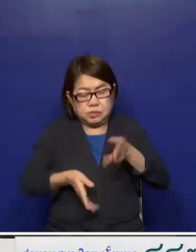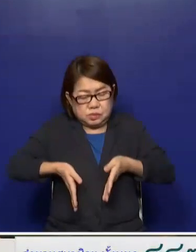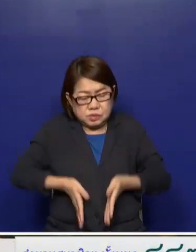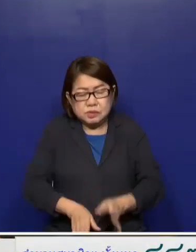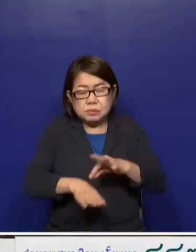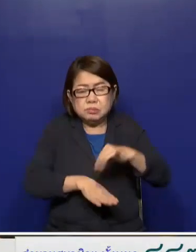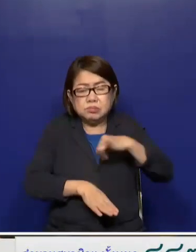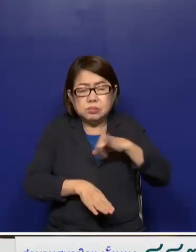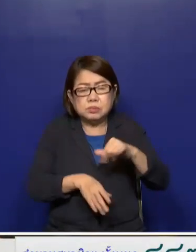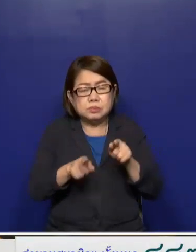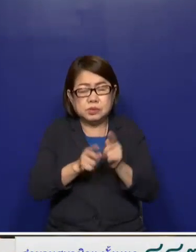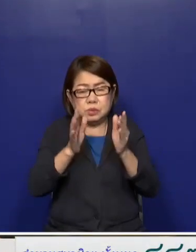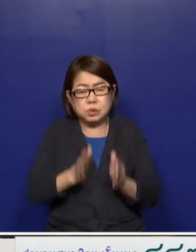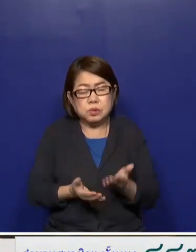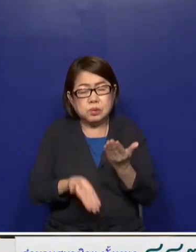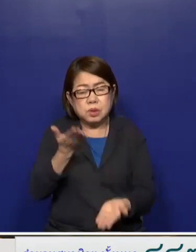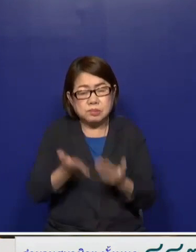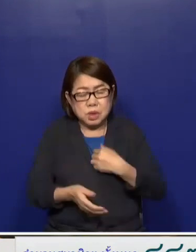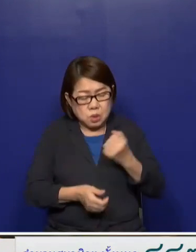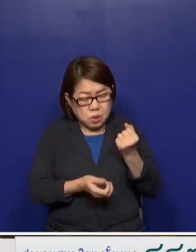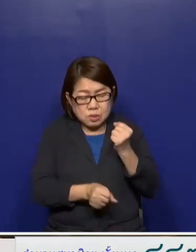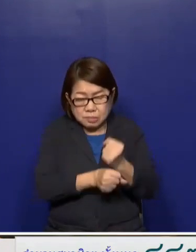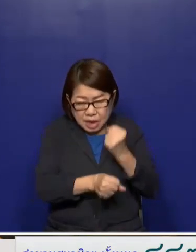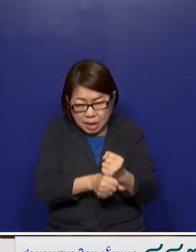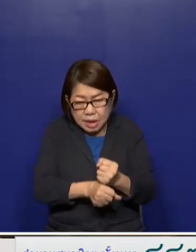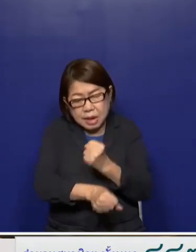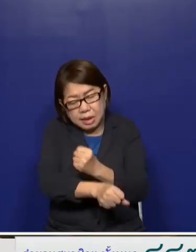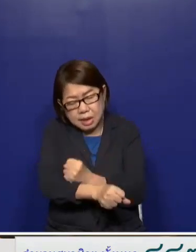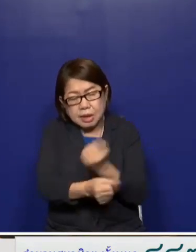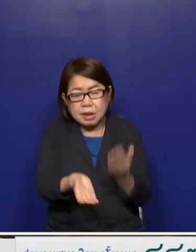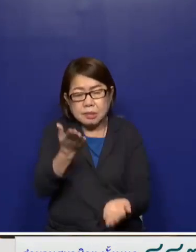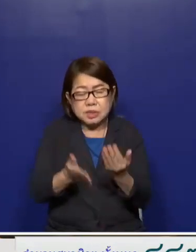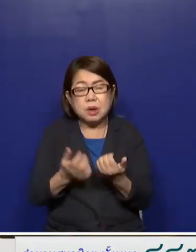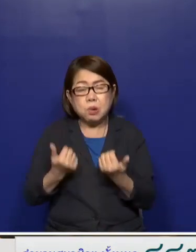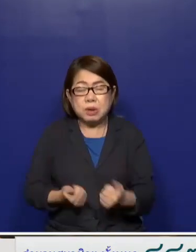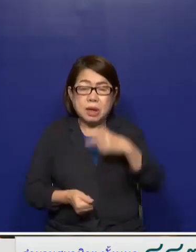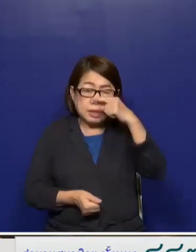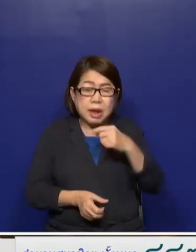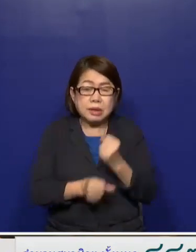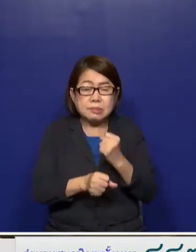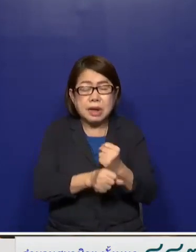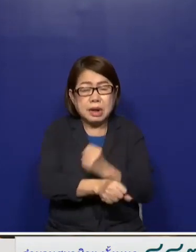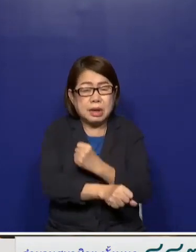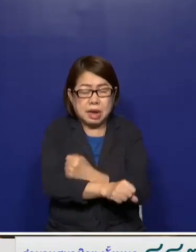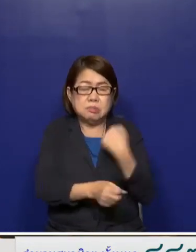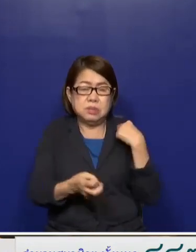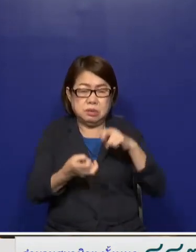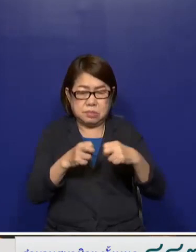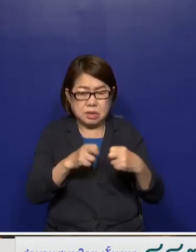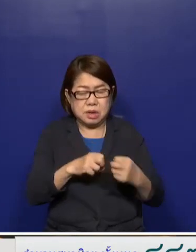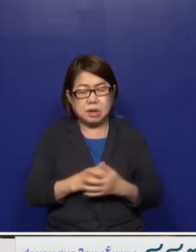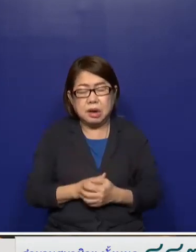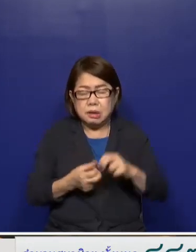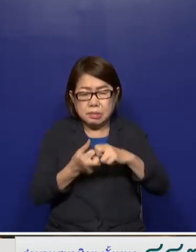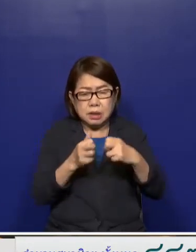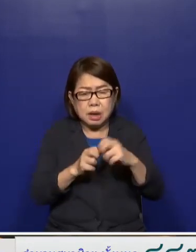นไม่ว่าเขาจะอยู่ในระบบแรงงานทั้งหลายแต่วันนี้ระบบแรงงานไทยกำลังถูกกดดันลงว่าประเทศ